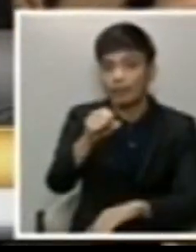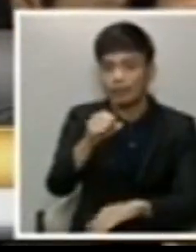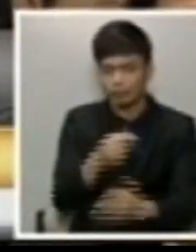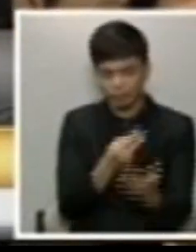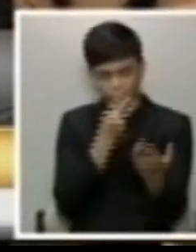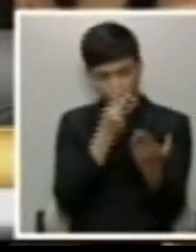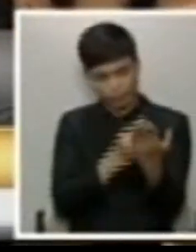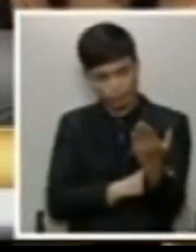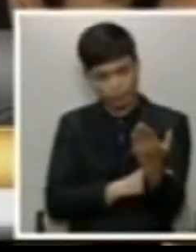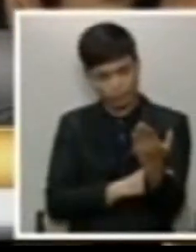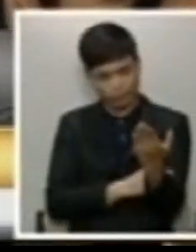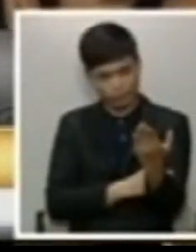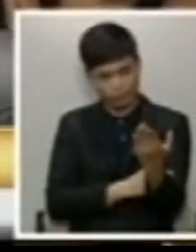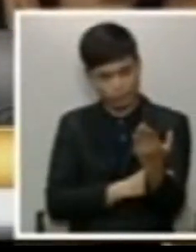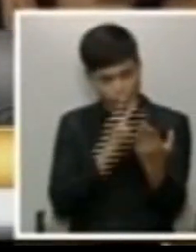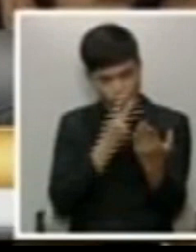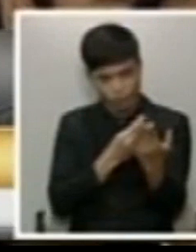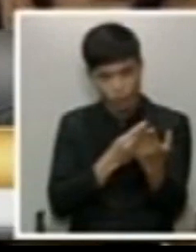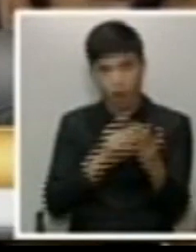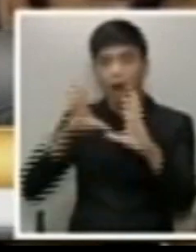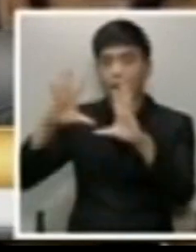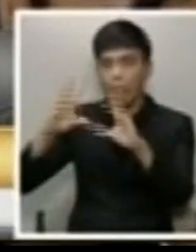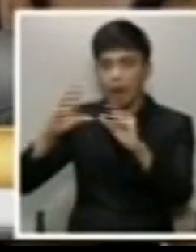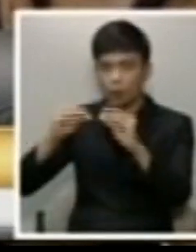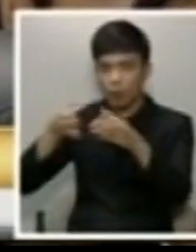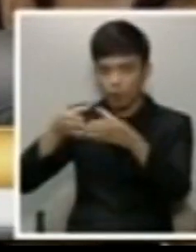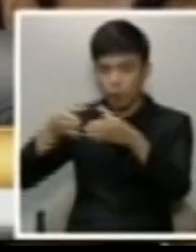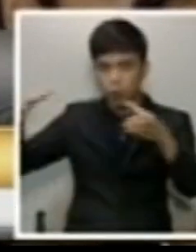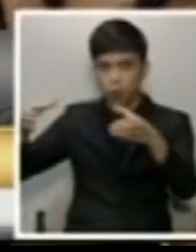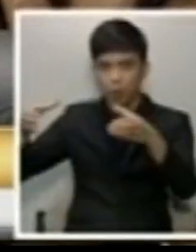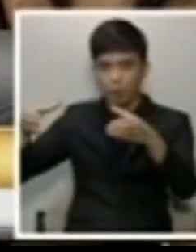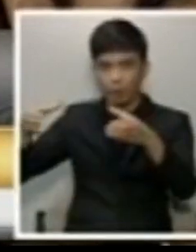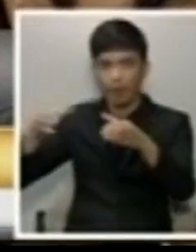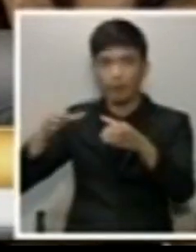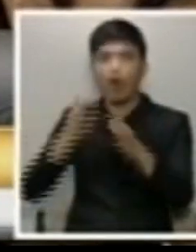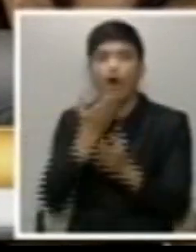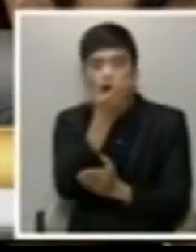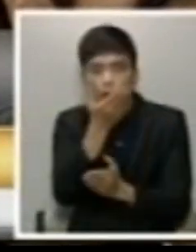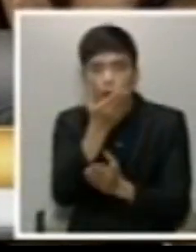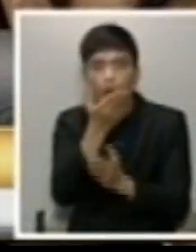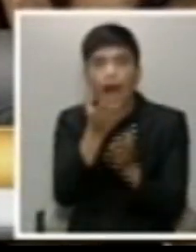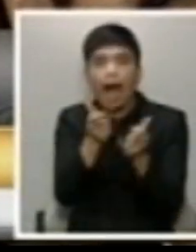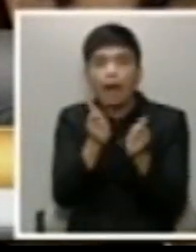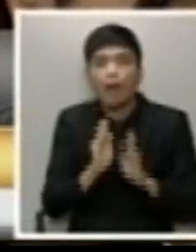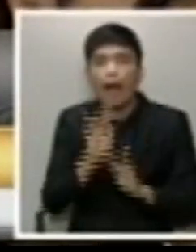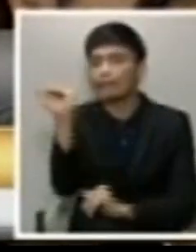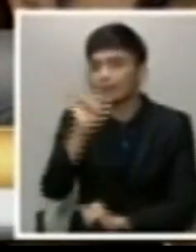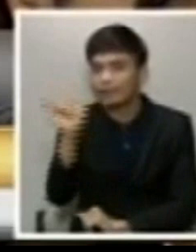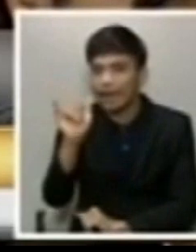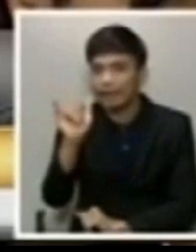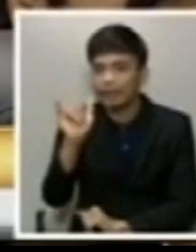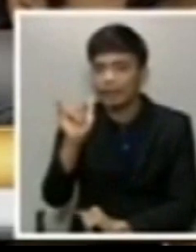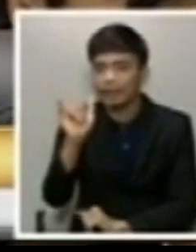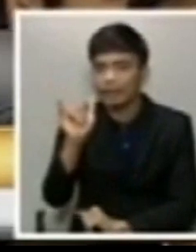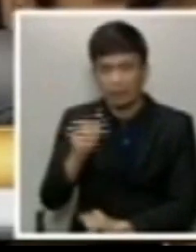ชุมนุมโดยไม่ได้รับอนุญาตเนี่ยมันไม่ได้เป็นเรื่องเร่งด่วนที่สุดอะไรต่างแบบที่ทางตำรวจน